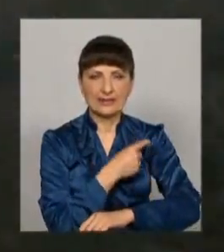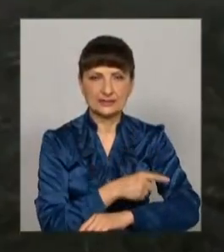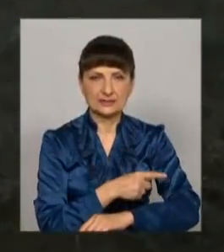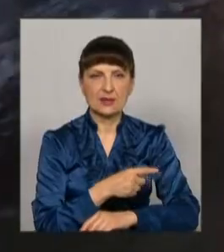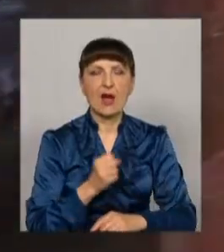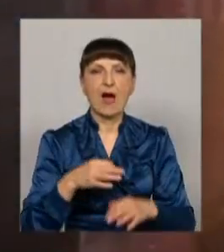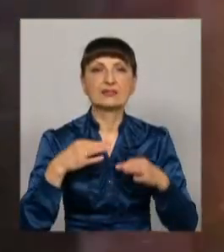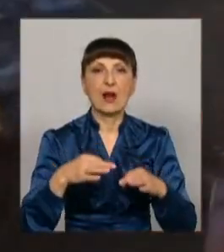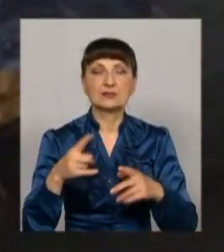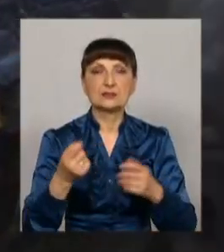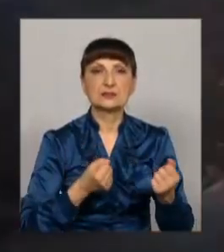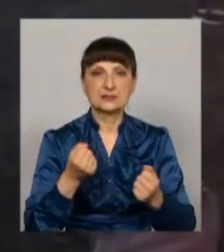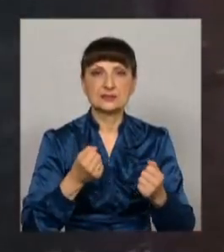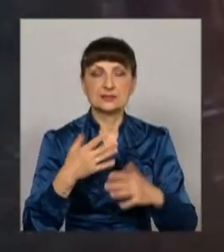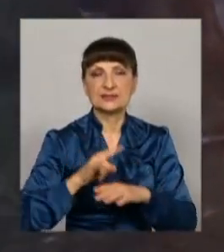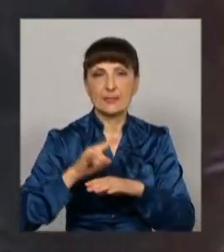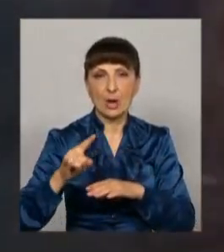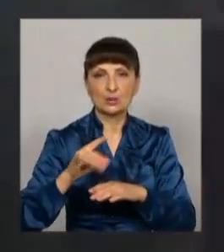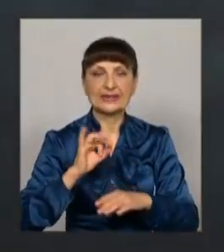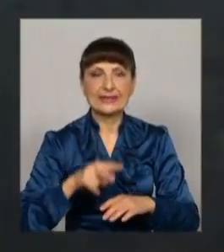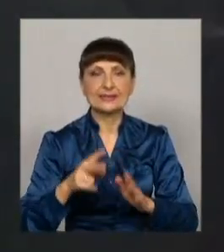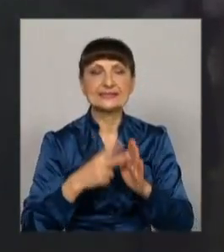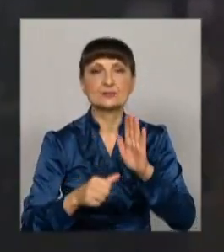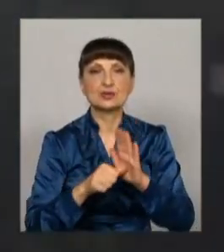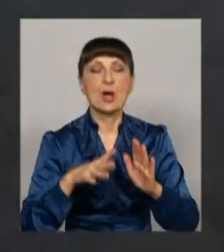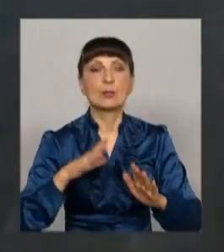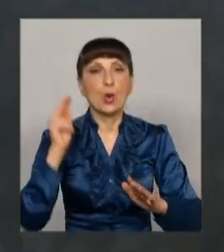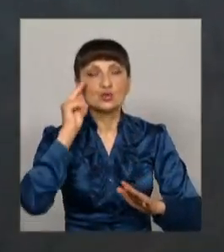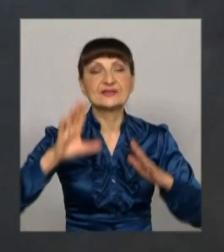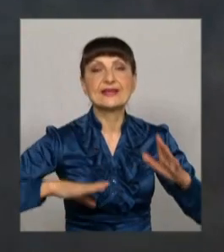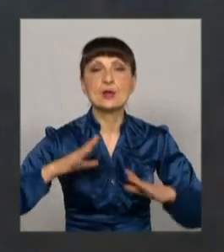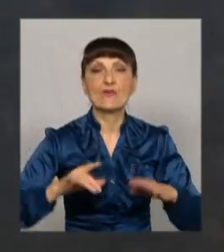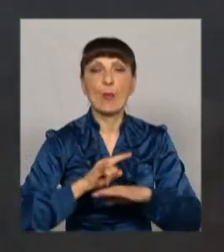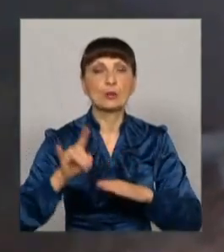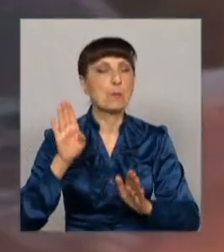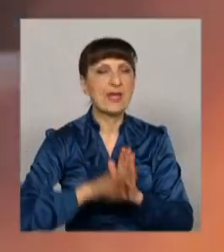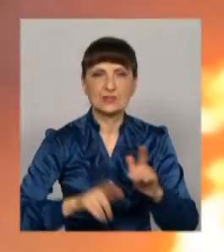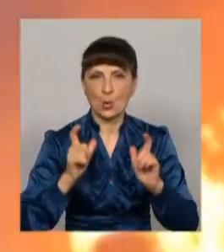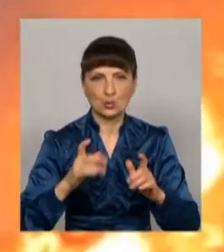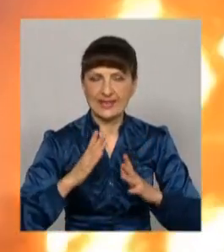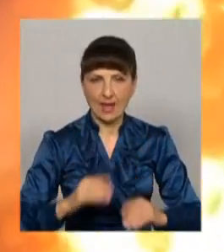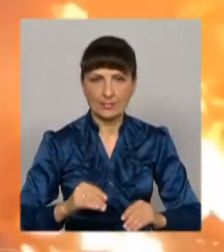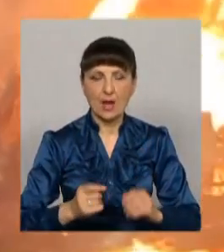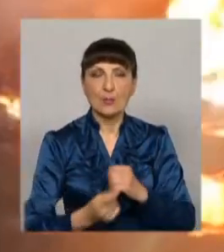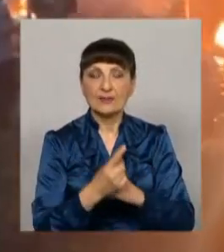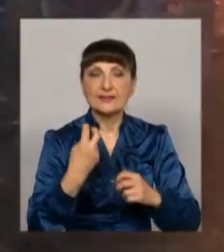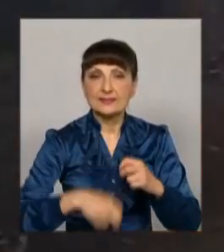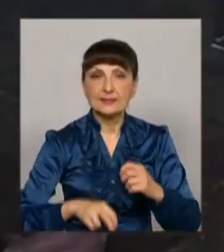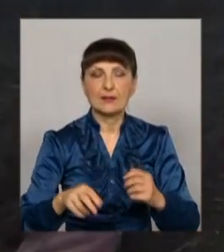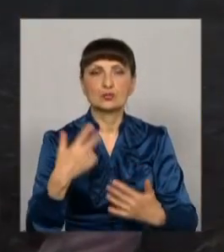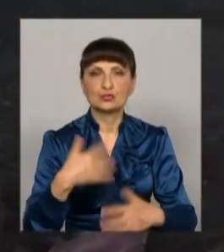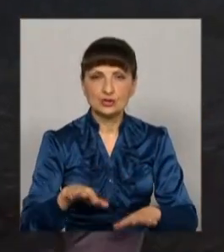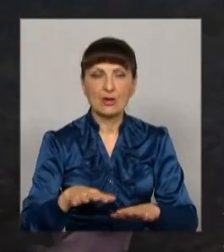На транспортном самолете Ил-76 проводился учебно-тренировочный полет без груза. После выявленной неисправности